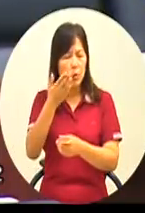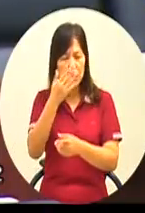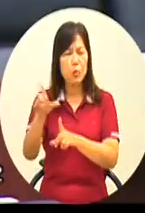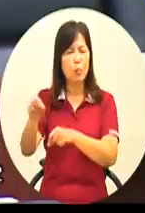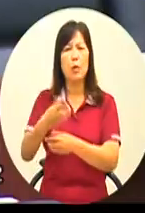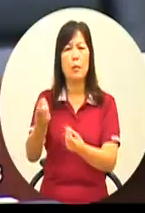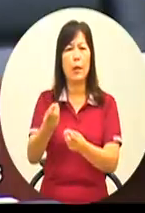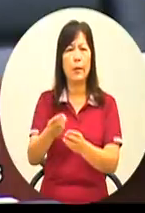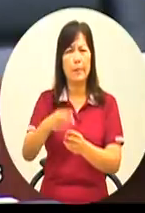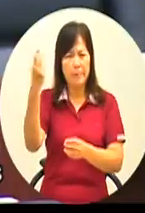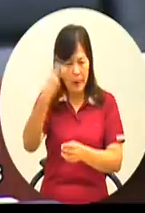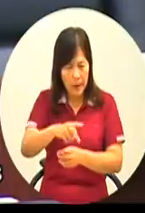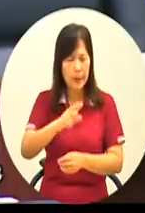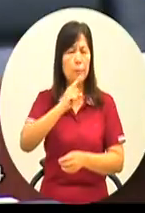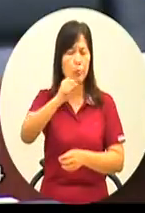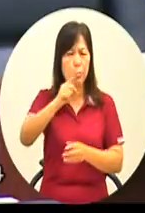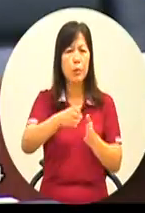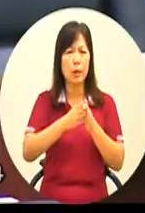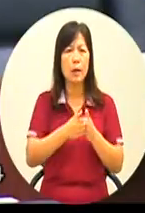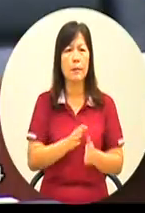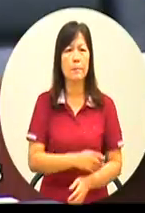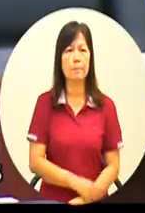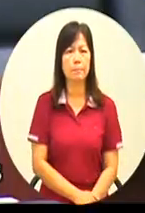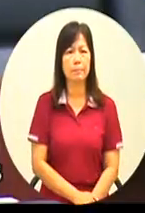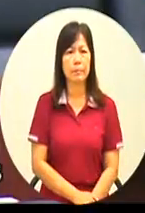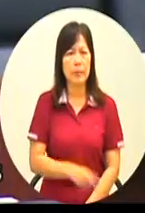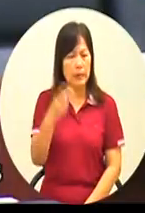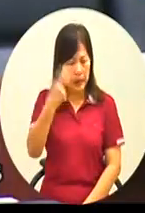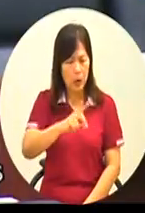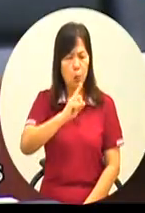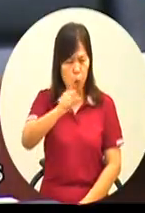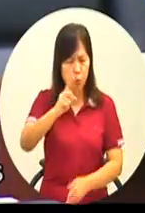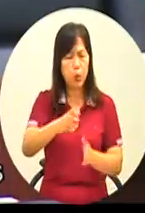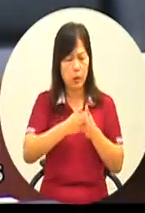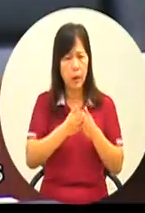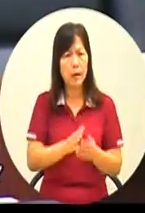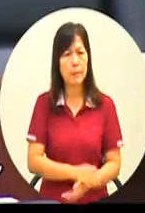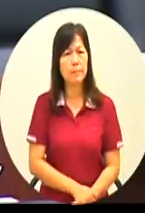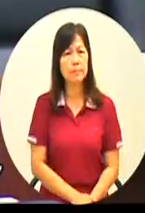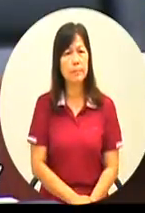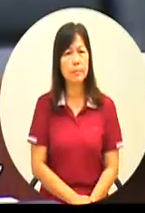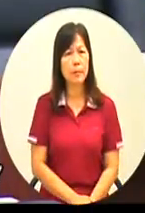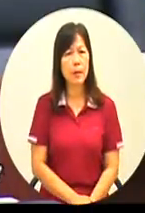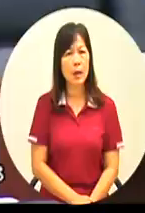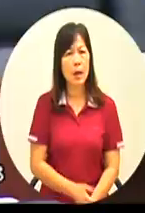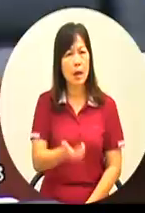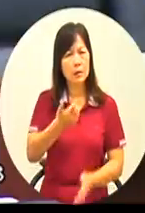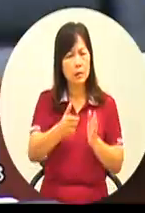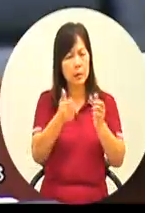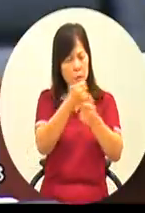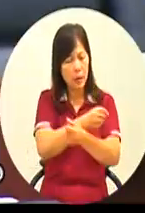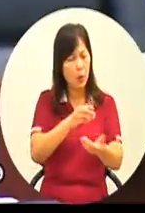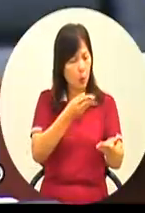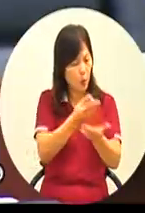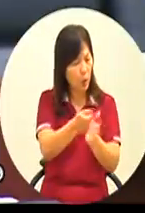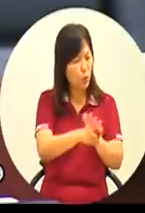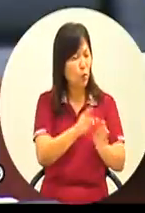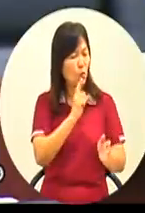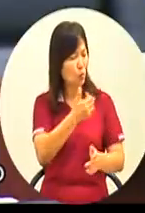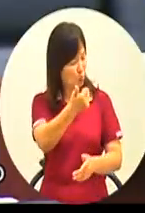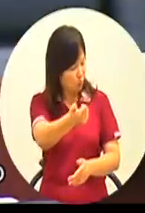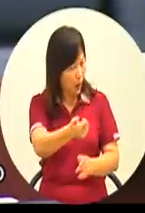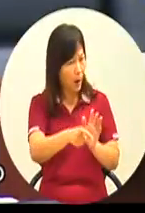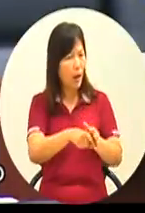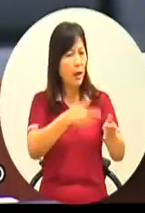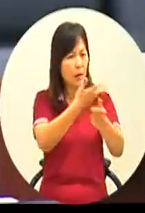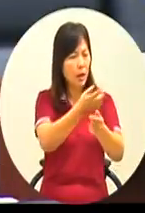政府还要再上诉，还要再上诉。哎，前面代位球场的时候不是说的顶好的吗？让他们赶